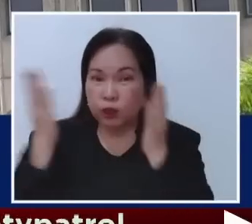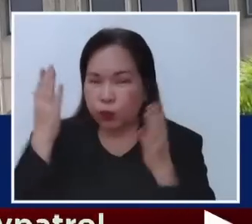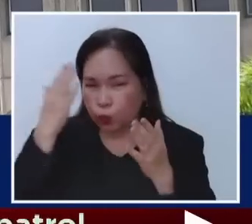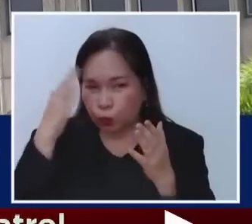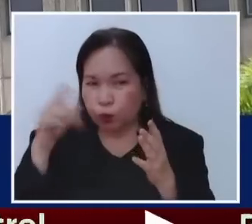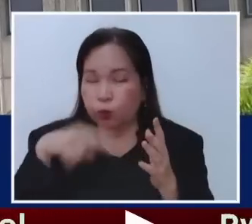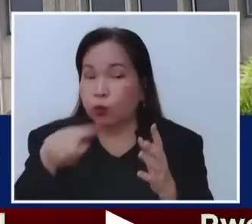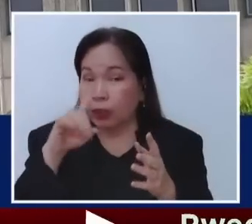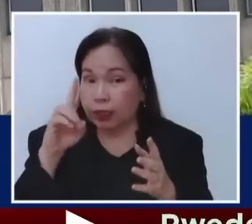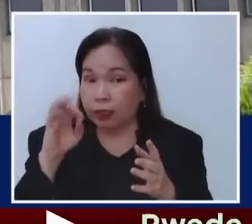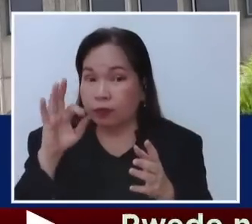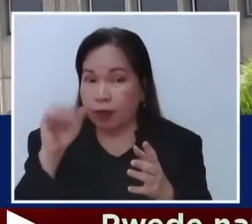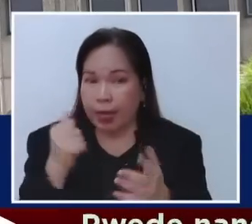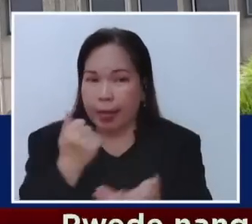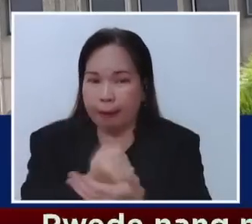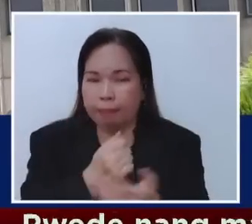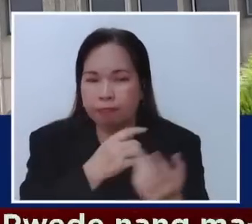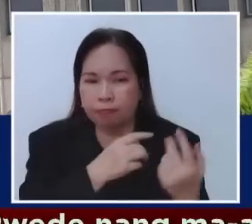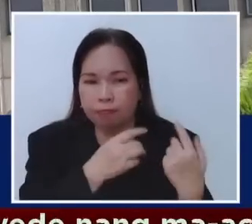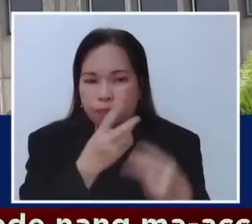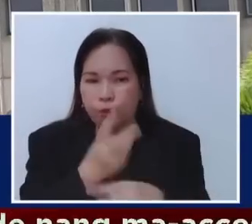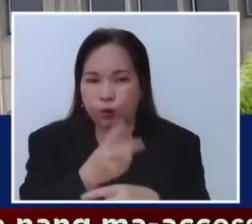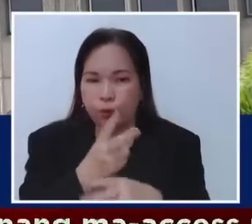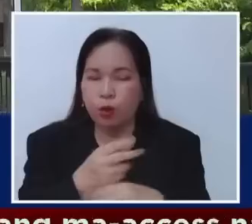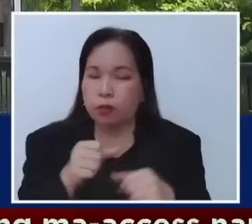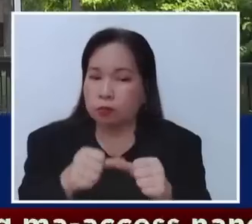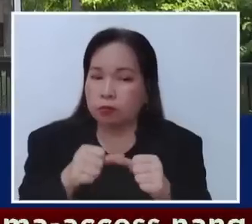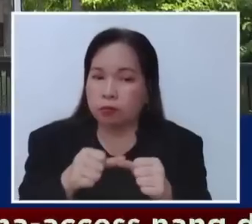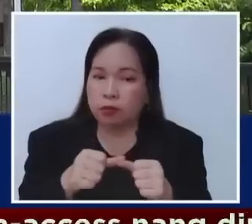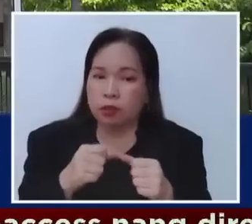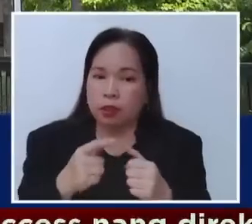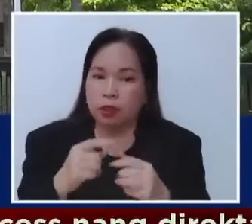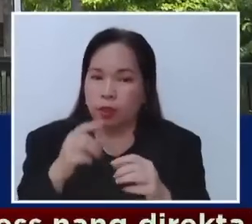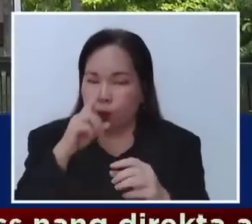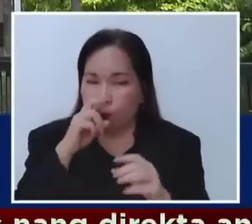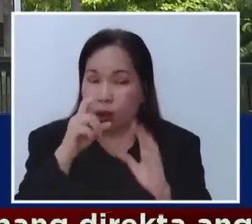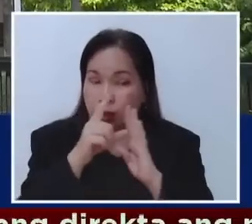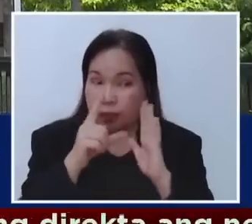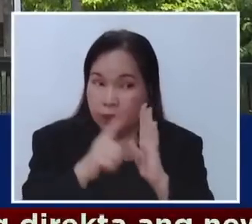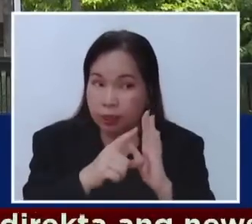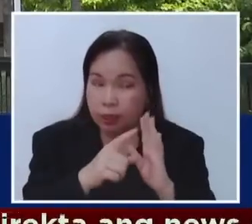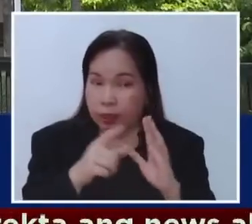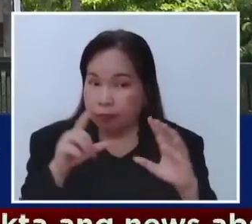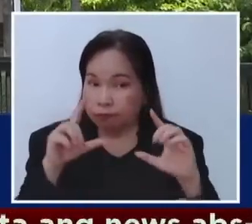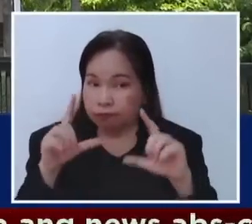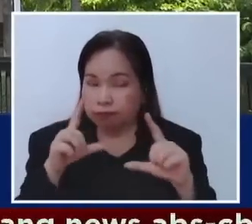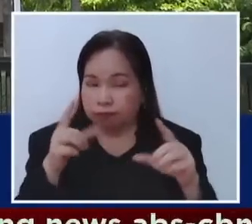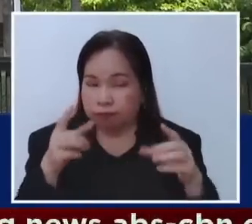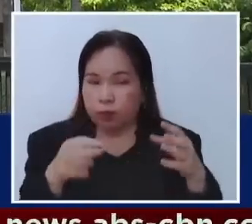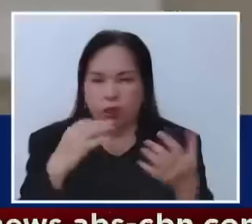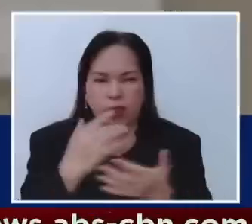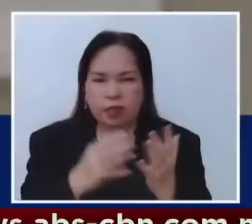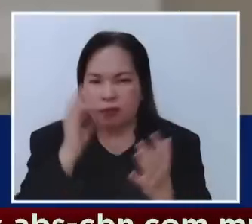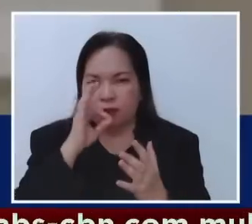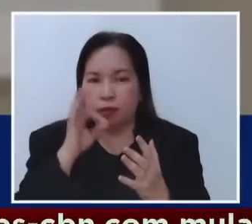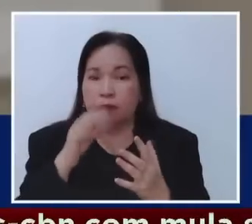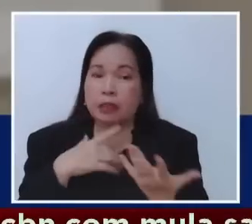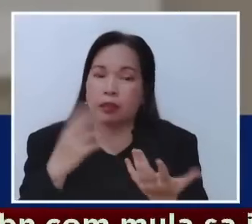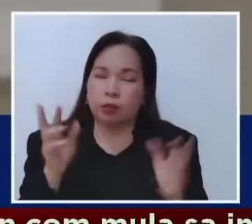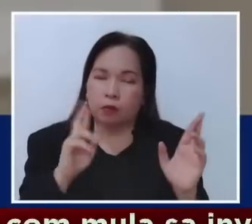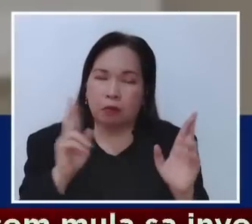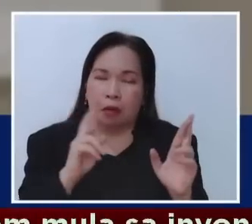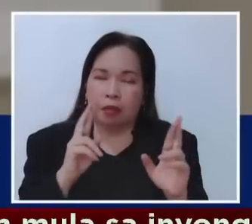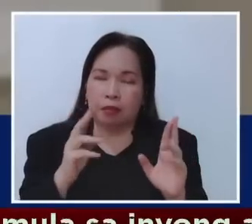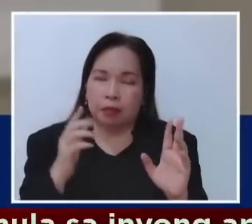DFA, hawak pa rin ang ongoing at lumang legal cases gaya ng mga Pilipinong nasa death row. The DFA